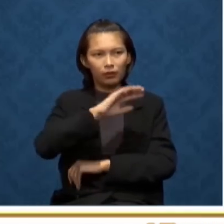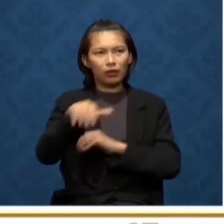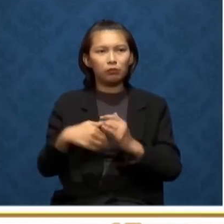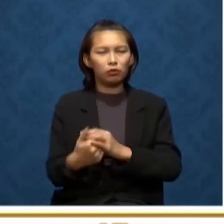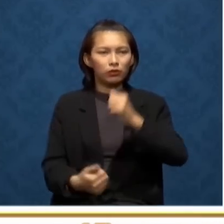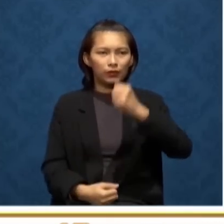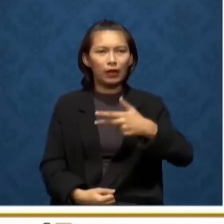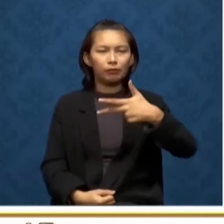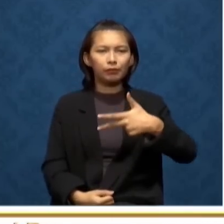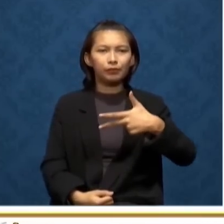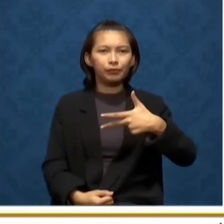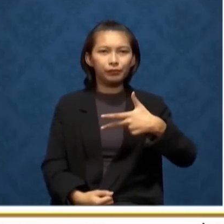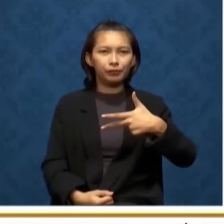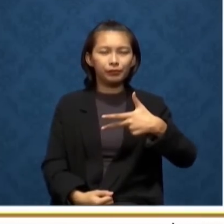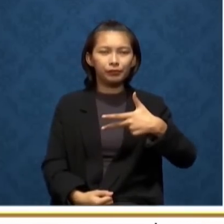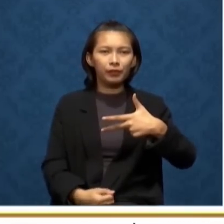ารได้กัน